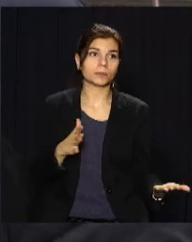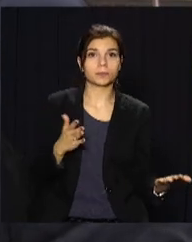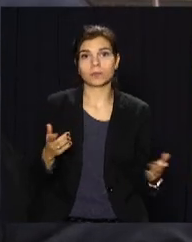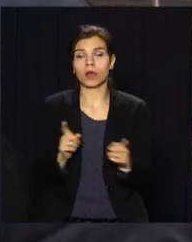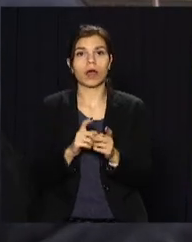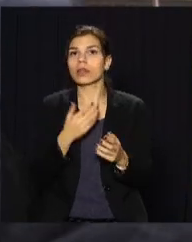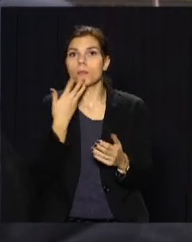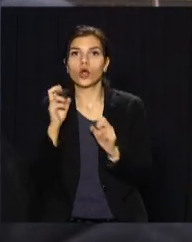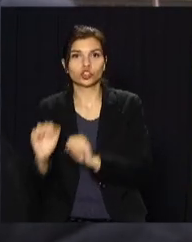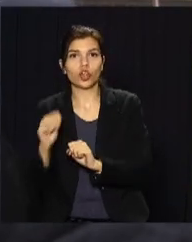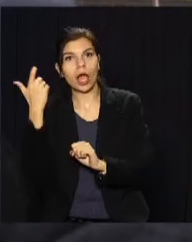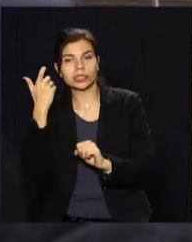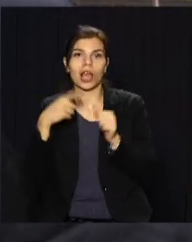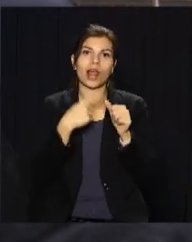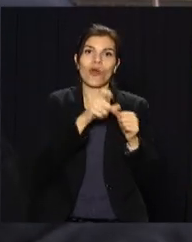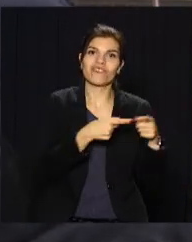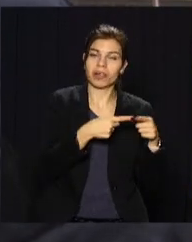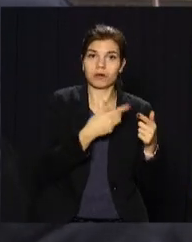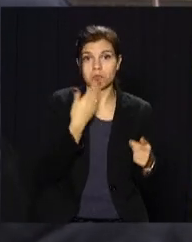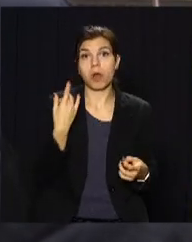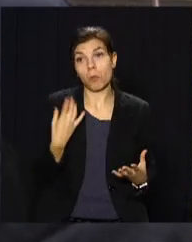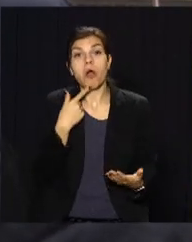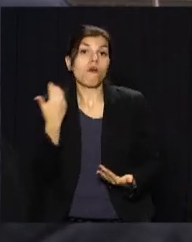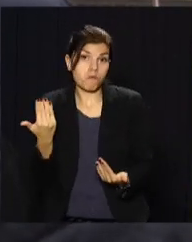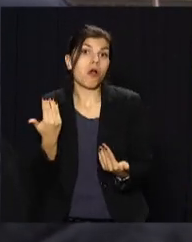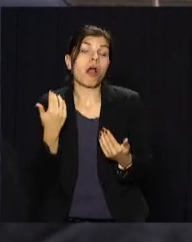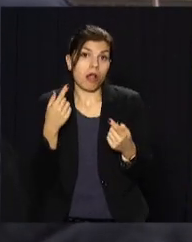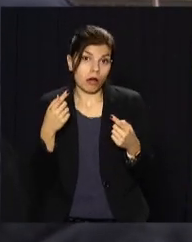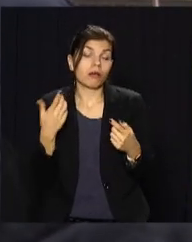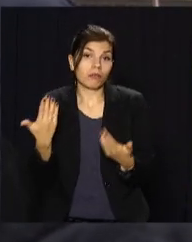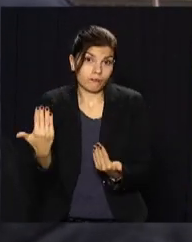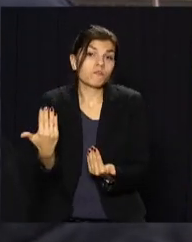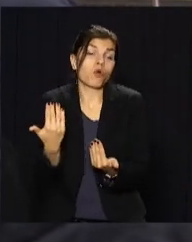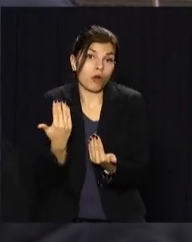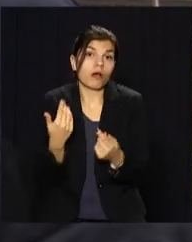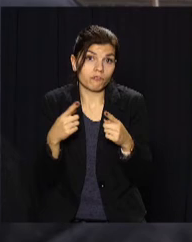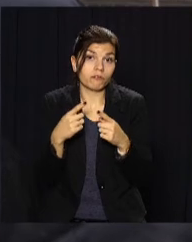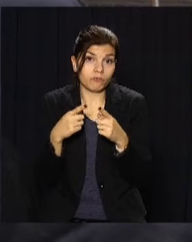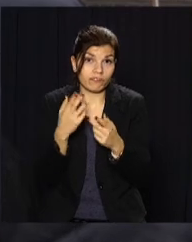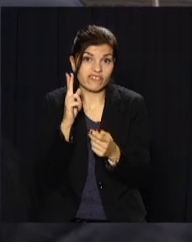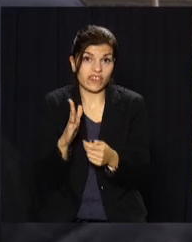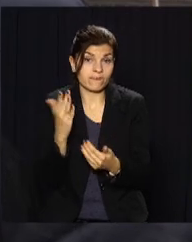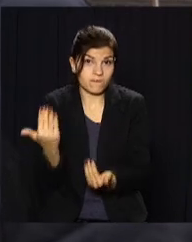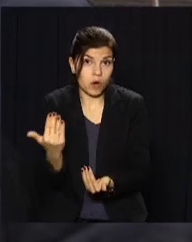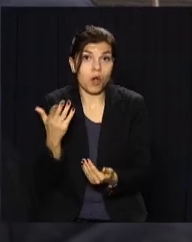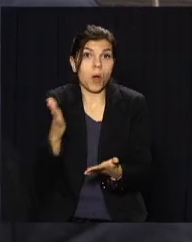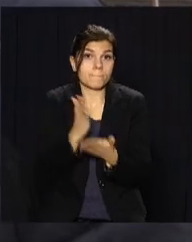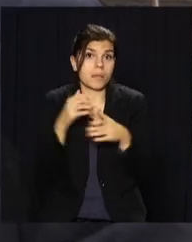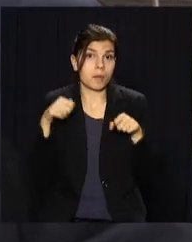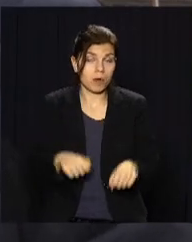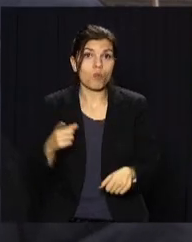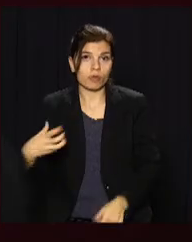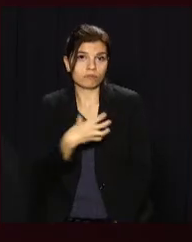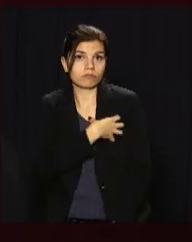позицию. Говорили о том, что это его квартира, и он, там, его дверь, он, в принципе, может... має право робити те,